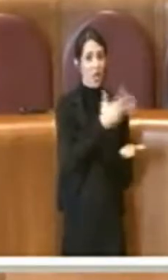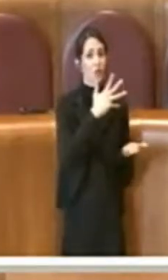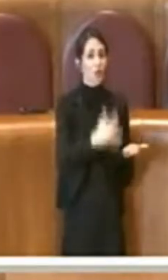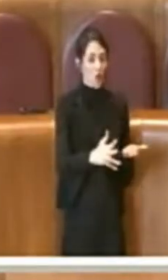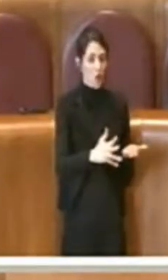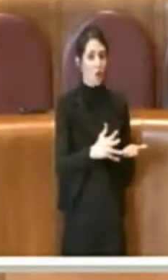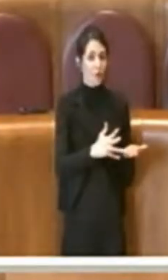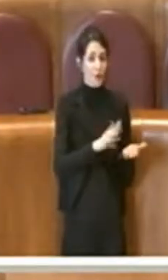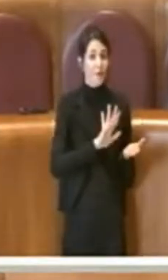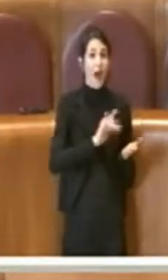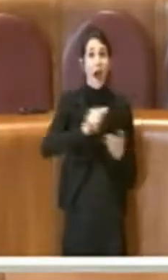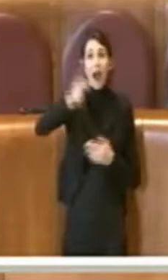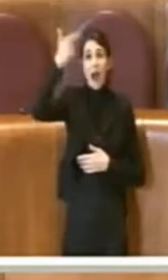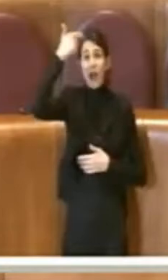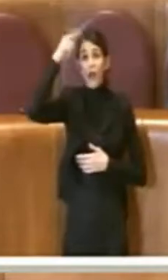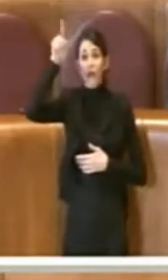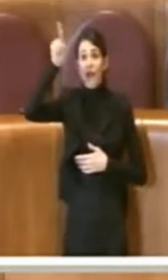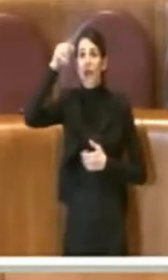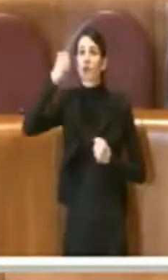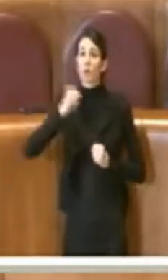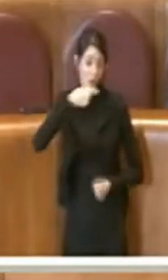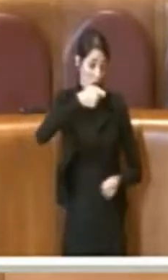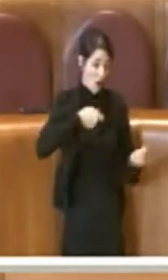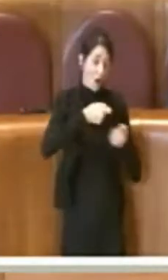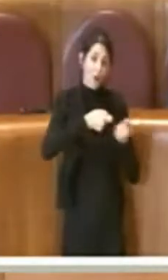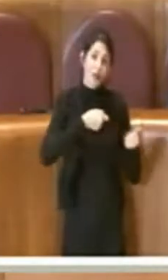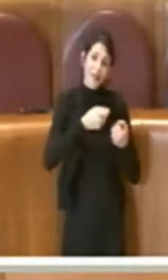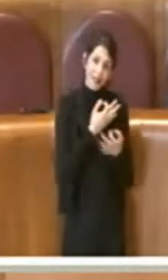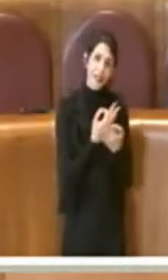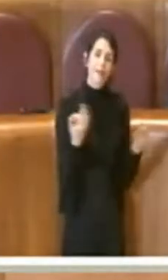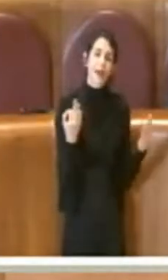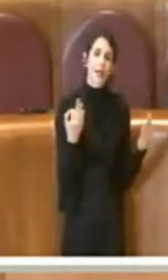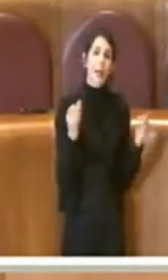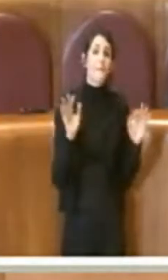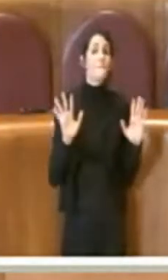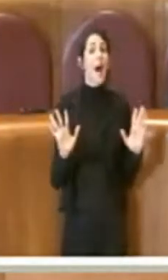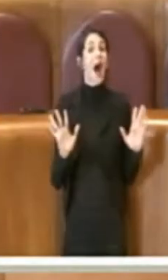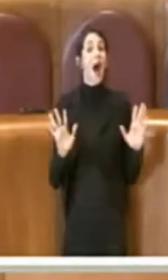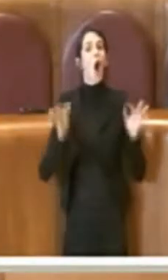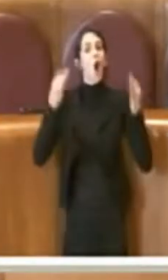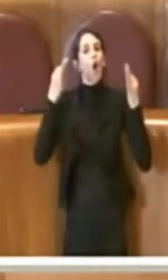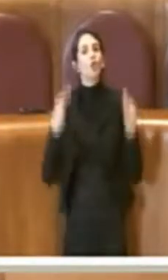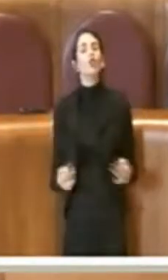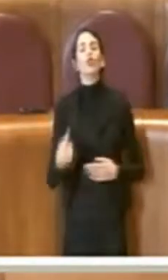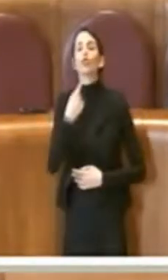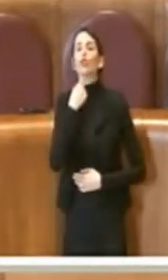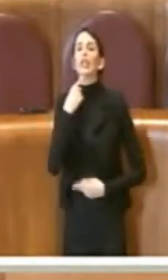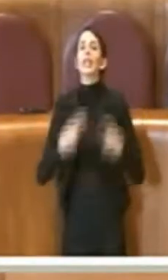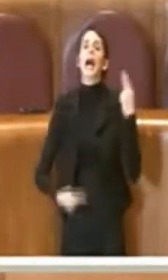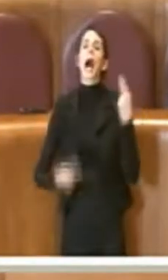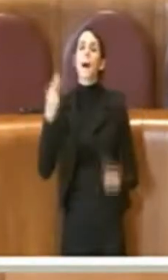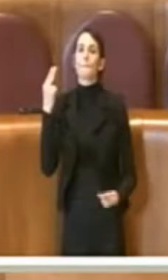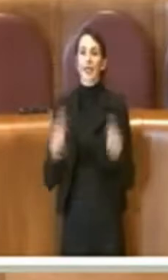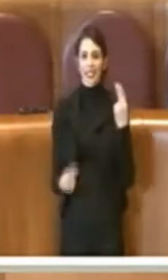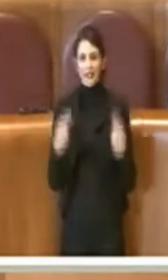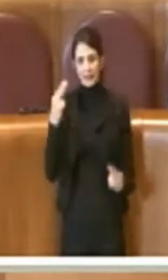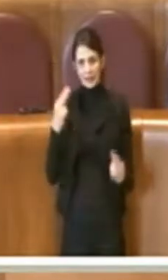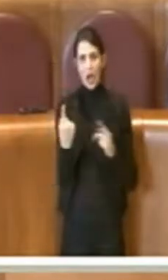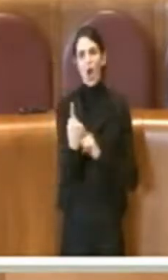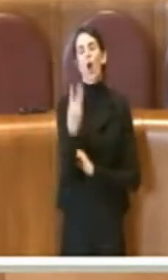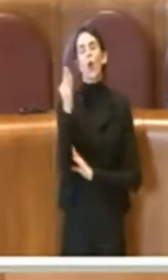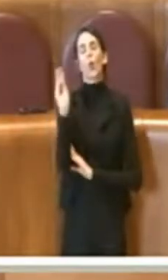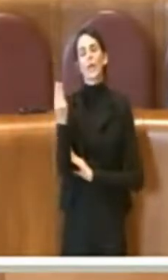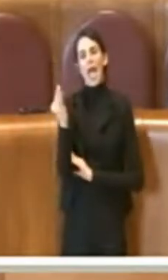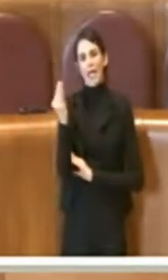e con le possibilità di un ente locale, ma deve essere giustamente amministrata e gestita da un ente